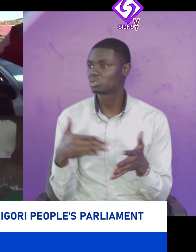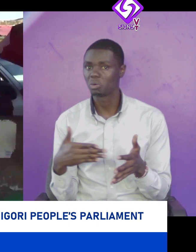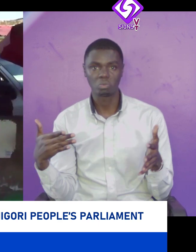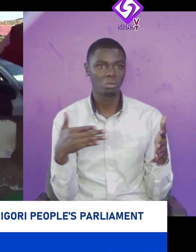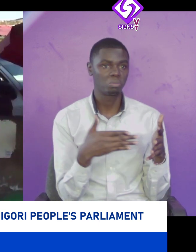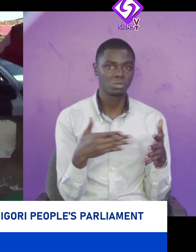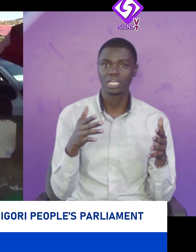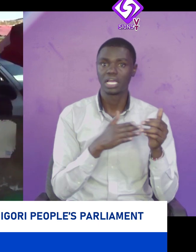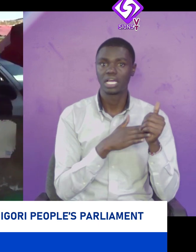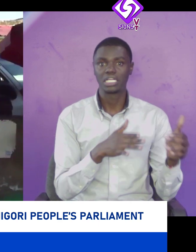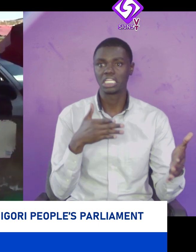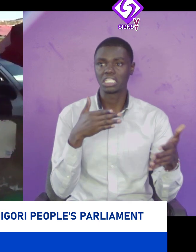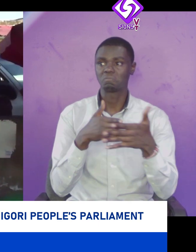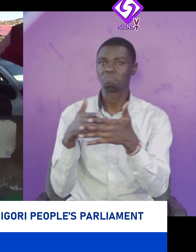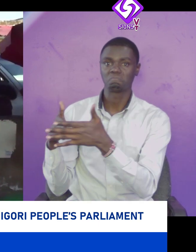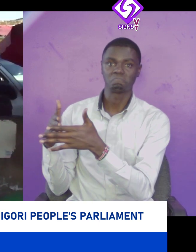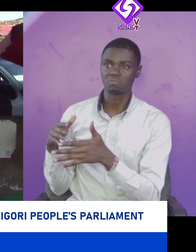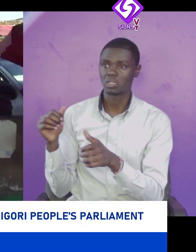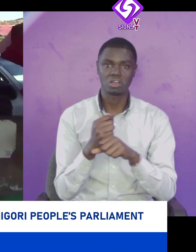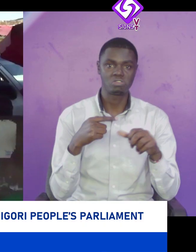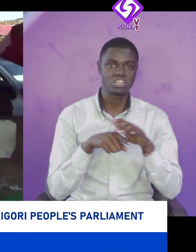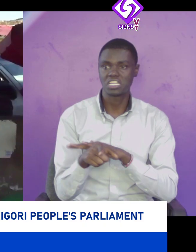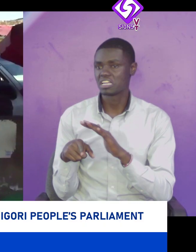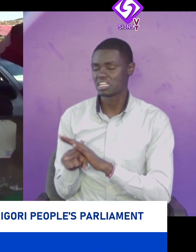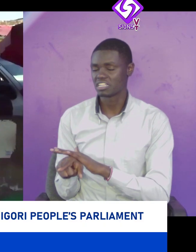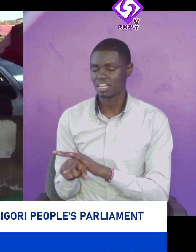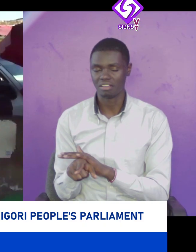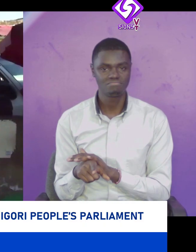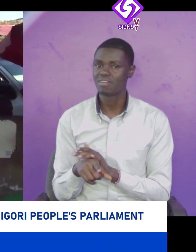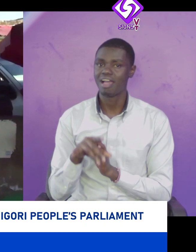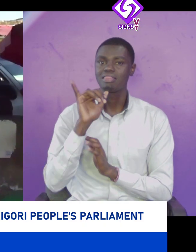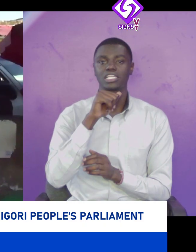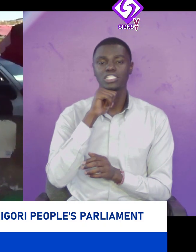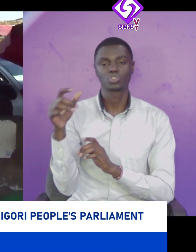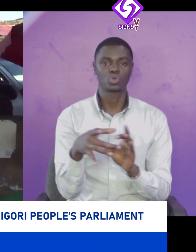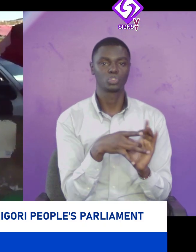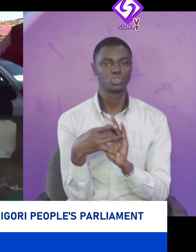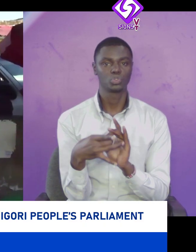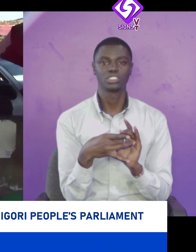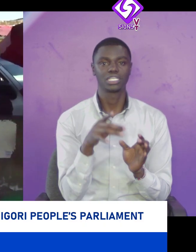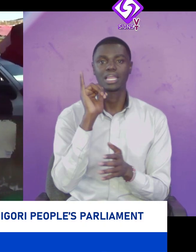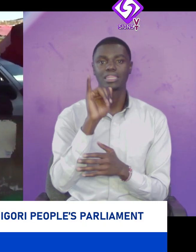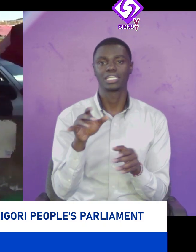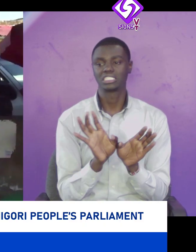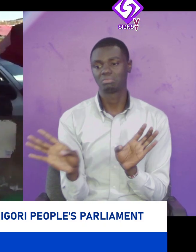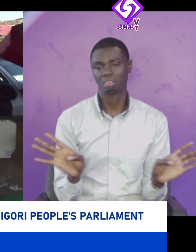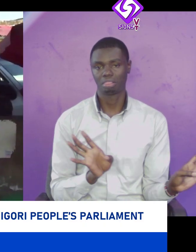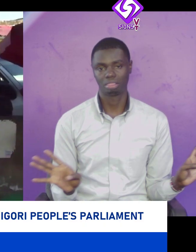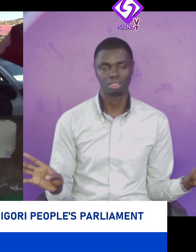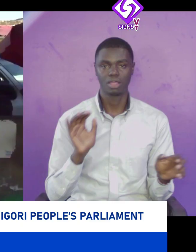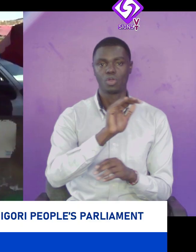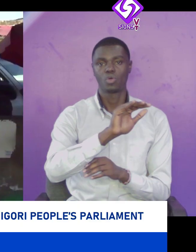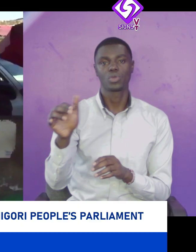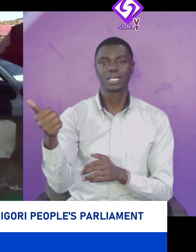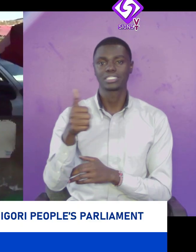viongozi wanaweka sasa hapo hauwezi enda. Hiyo sio ushirikiano, hiyo ni mawagawanyiko. Tunaomba kiongozi